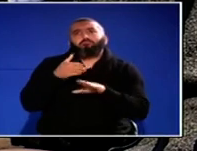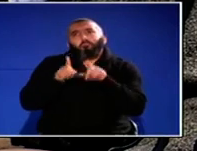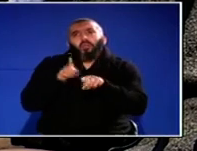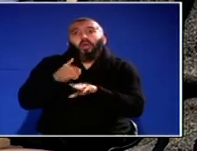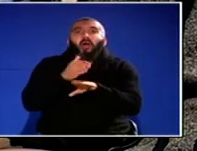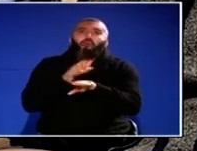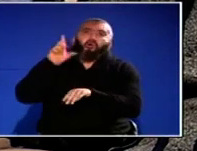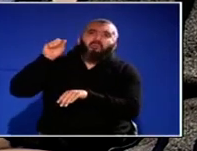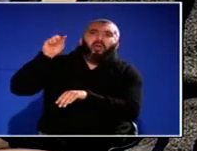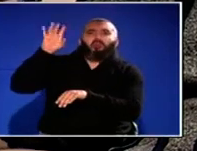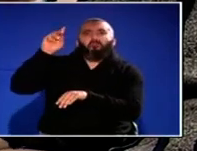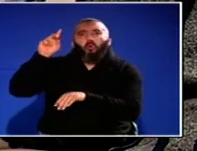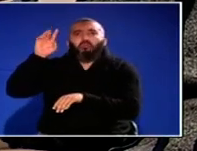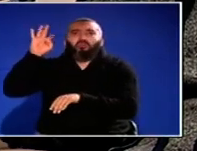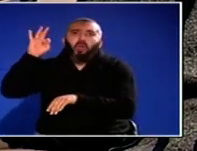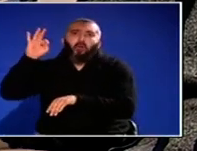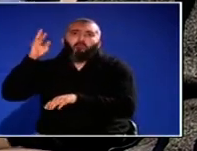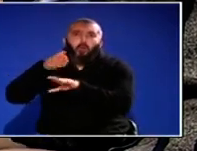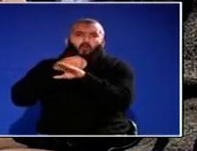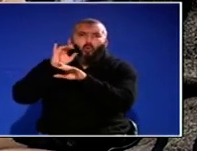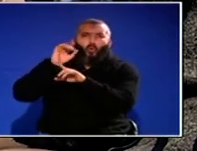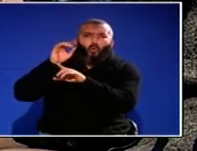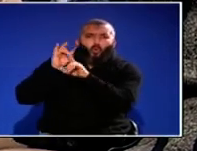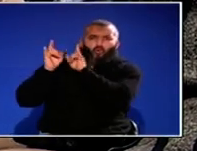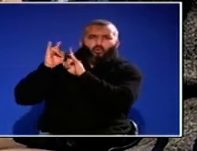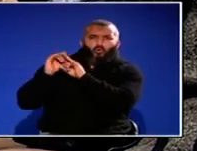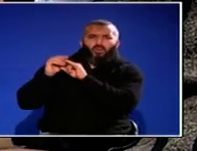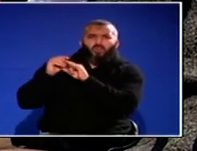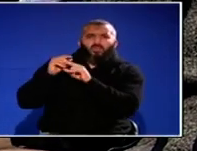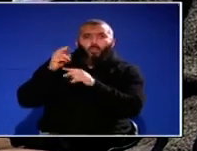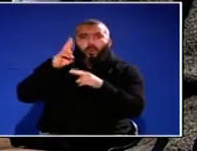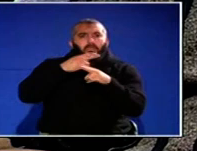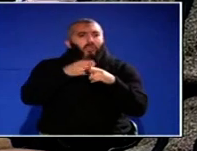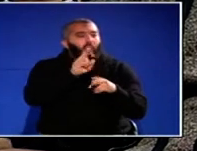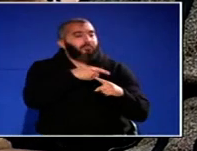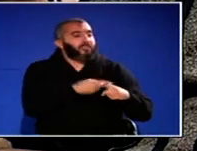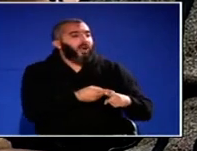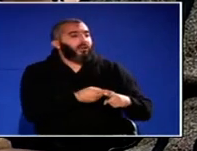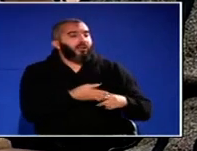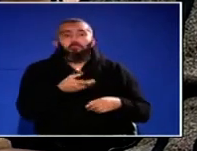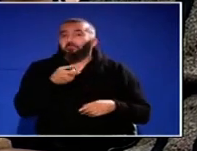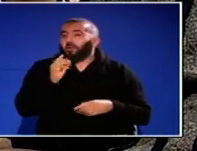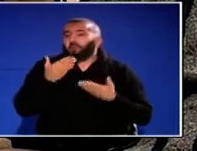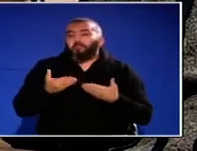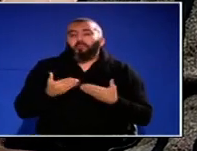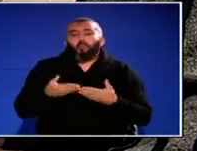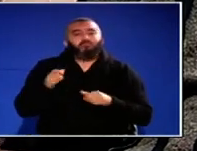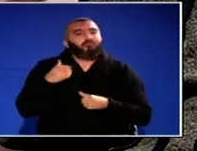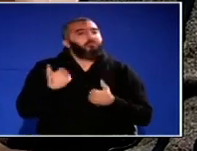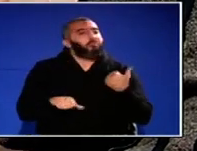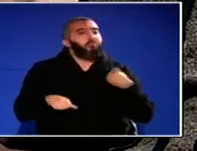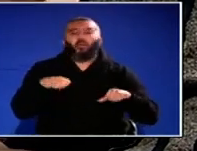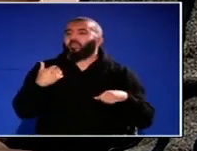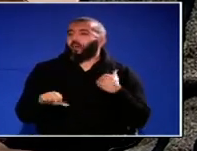سنة اسم رهف في الجزائر ممكن يكون غريب نوعا ما، ولكن الآن لا غرابة فيه، لأن مع هذا